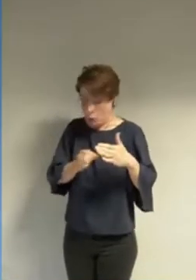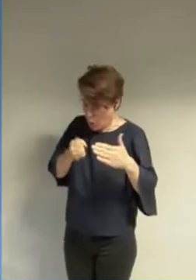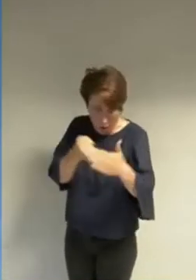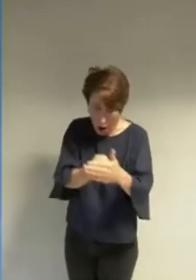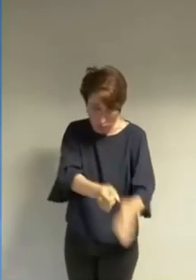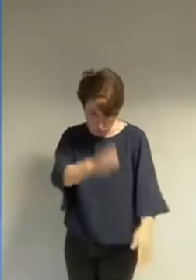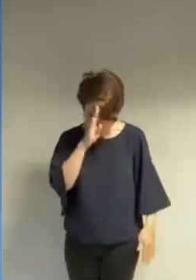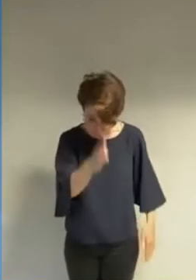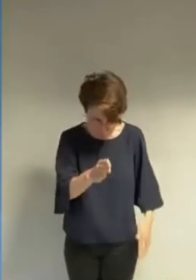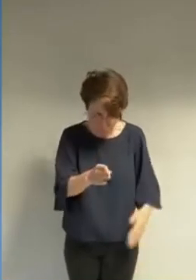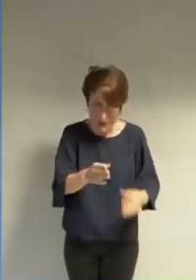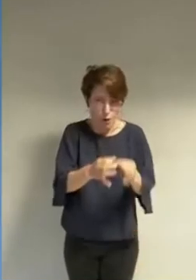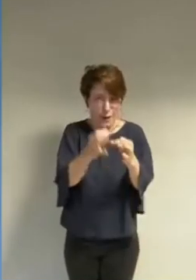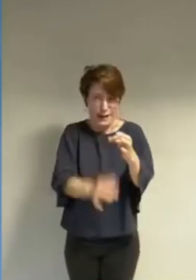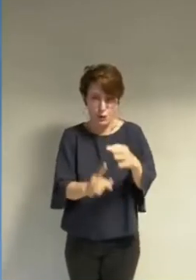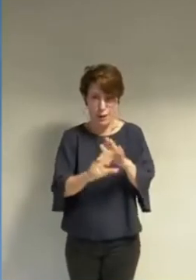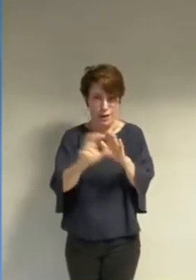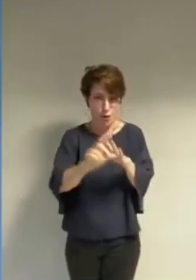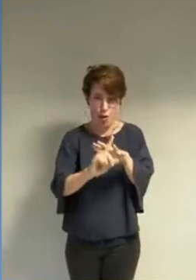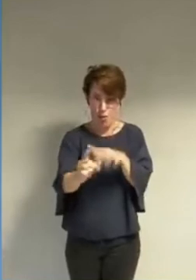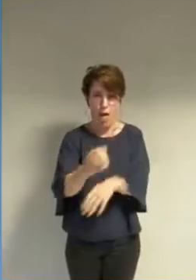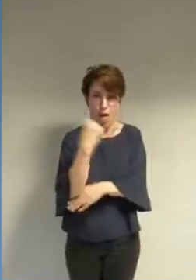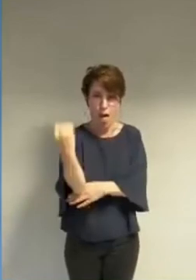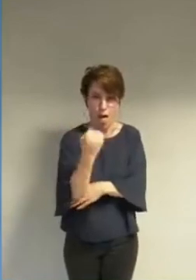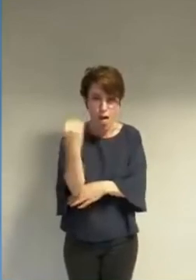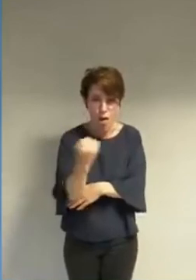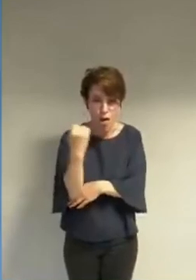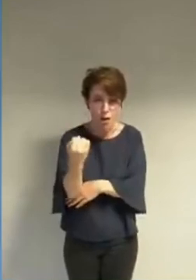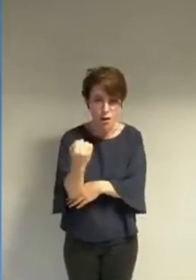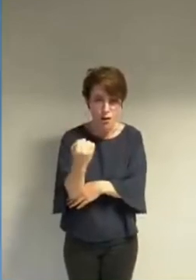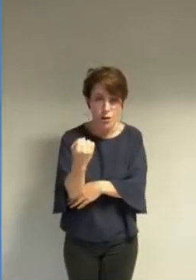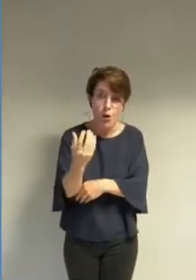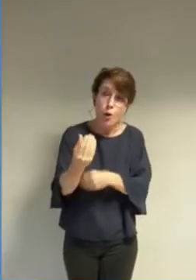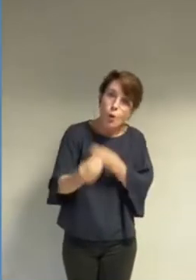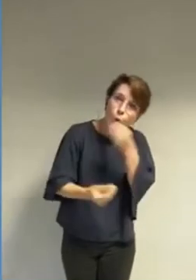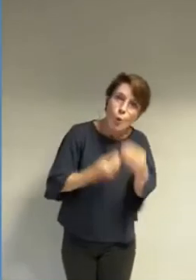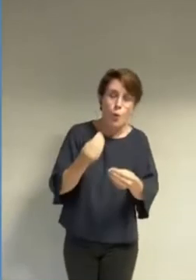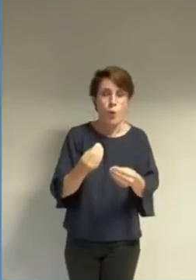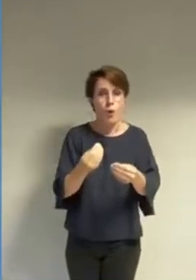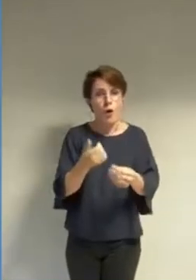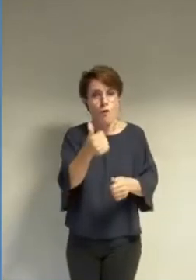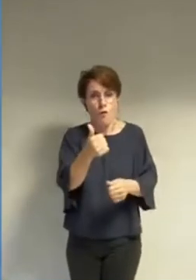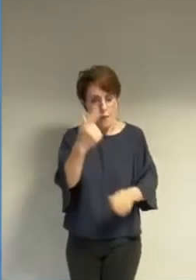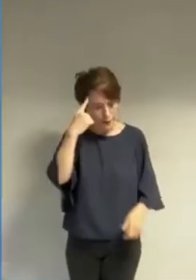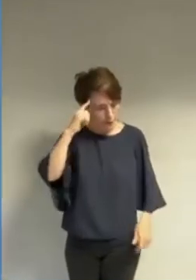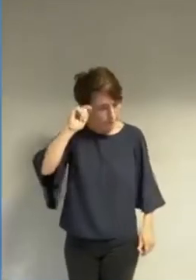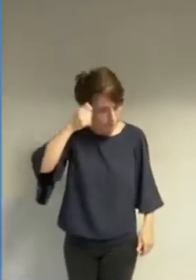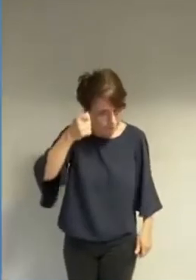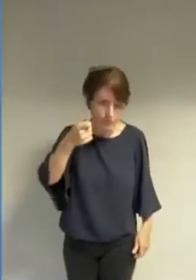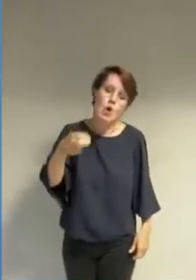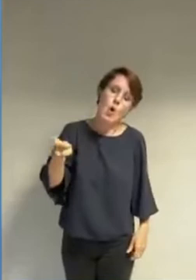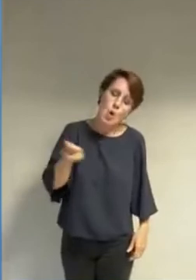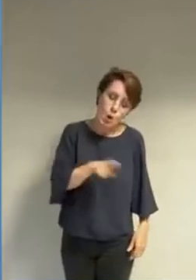vers un avenir où Grenoble est exclu, soit vous rétablissez cette sérénité